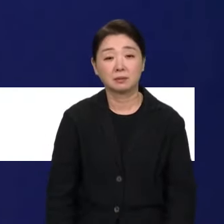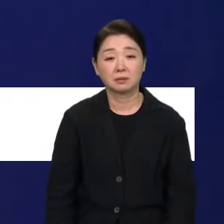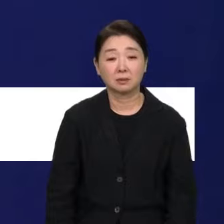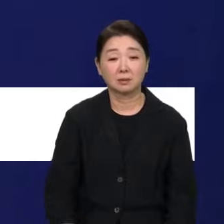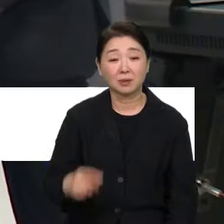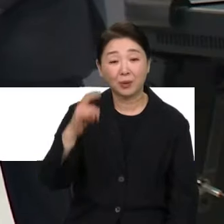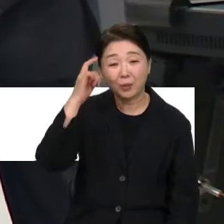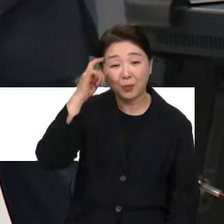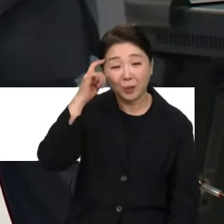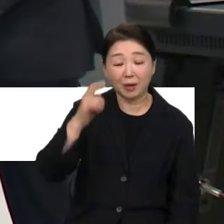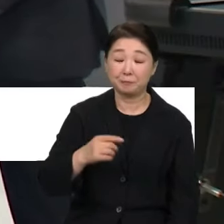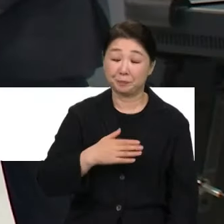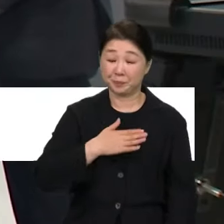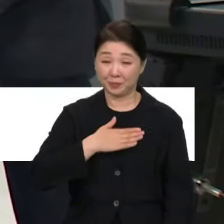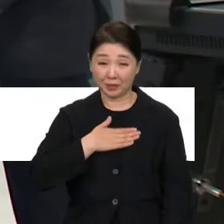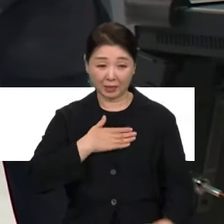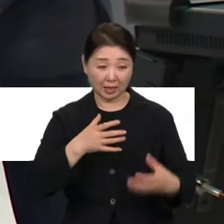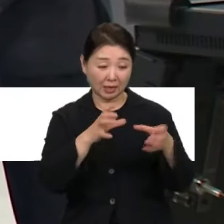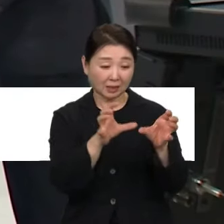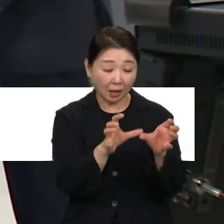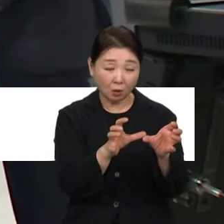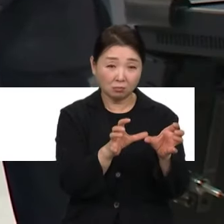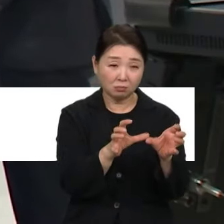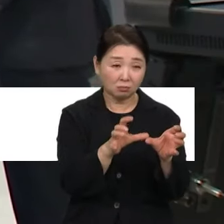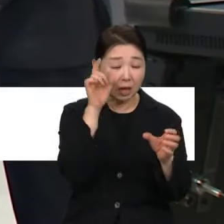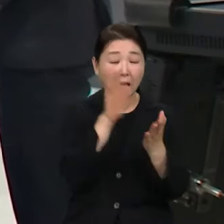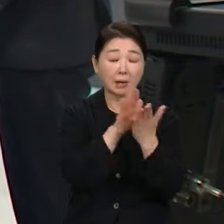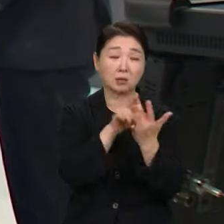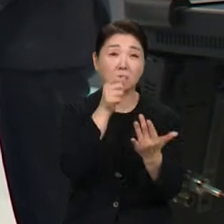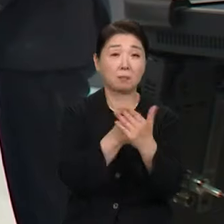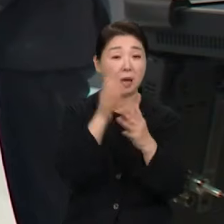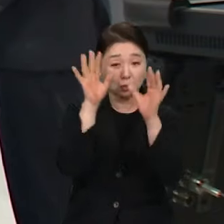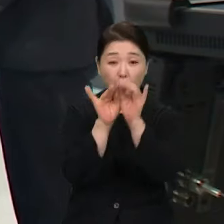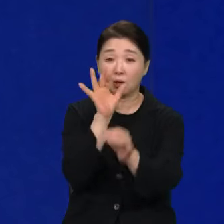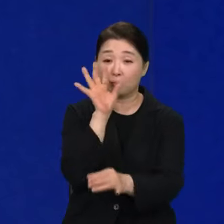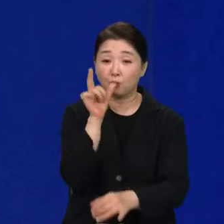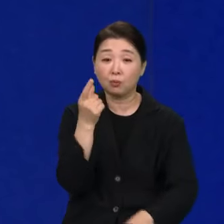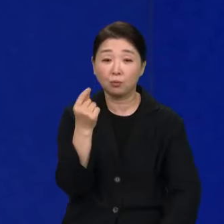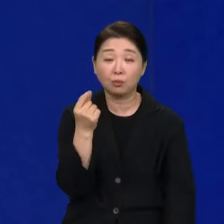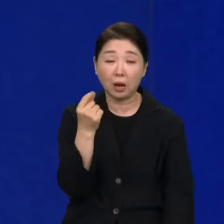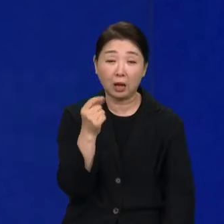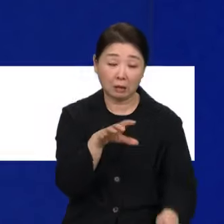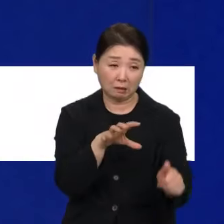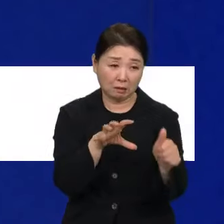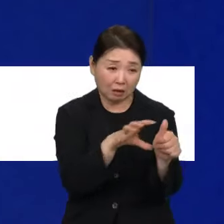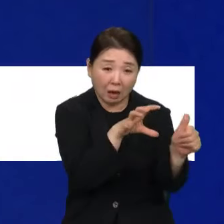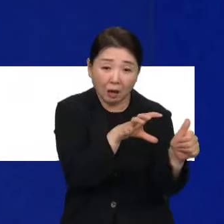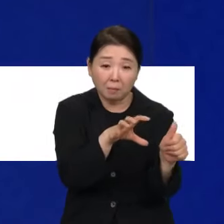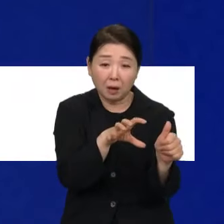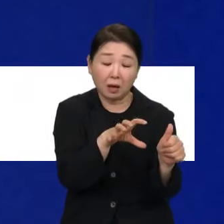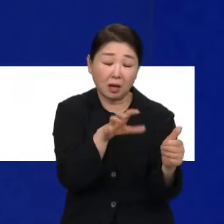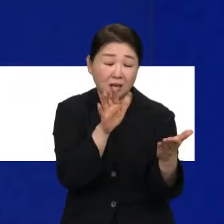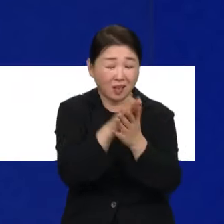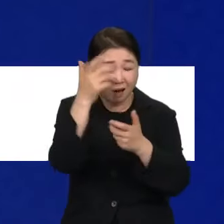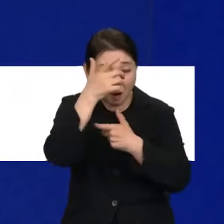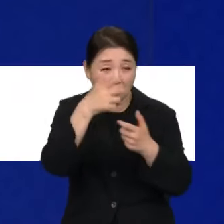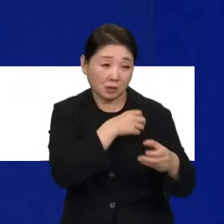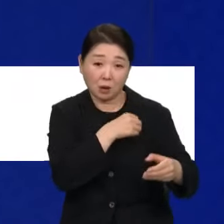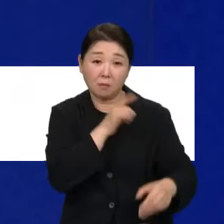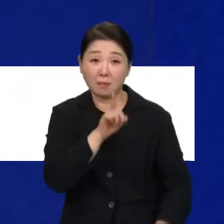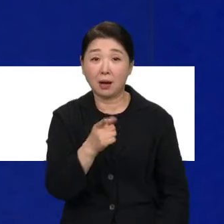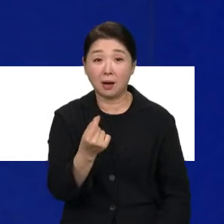일거체제라는 말도 자신이 아닌 당원들이 선택한 결과라며 동의할 수 없다고 했습니다. 강성 팬덤은 열성 당원들을 지칭하기도